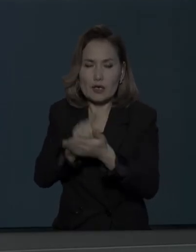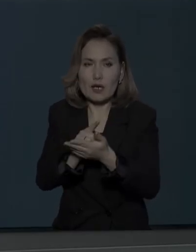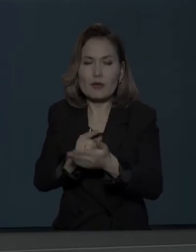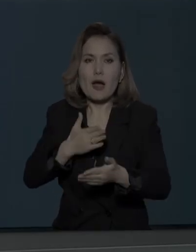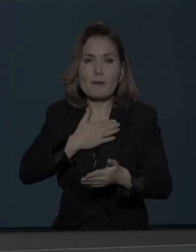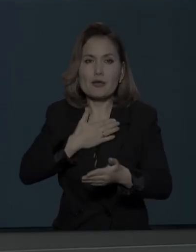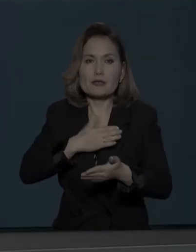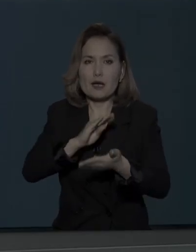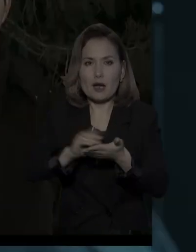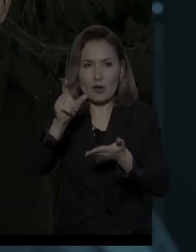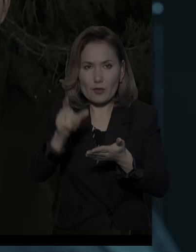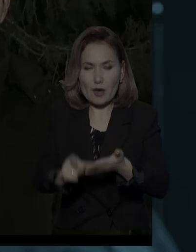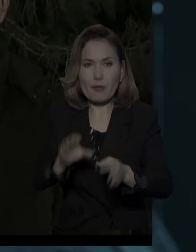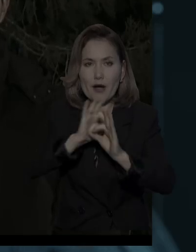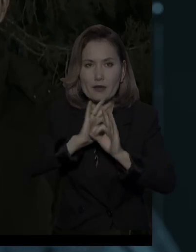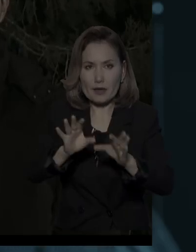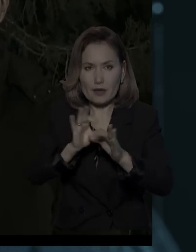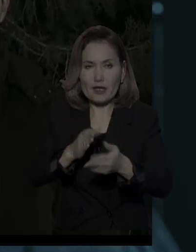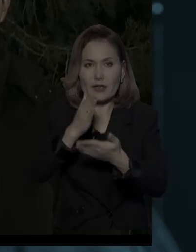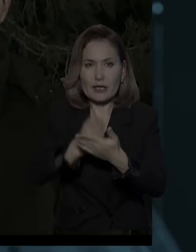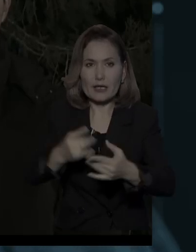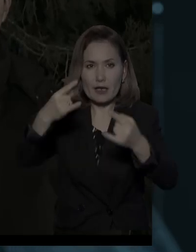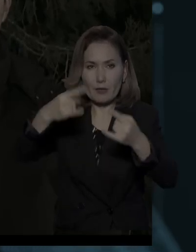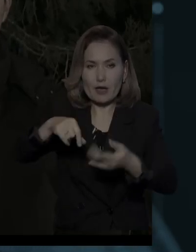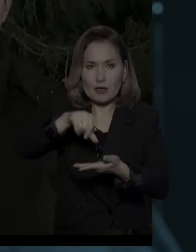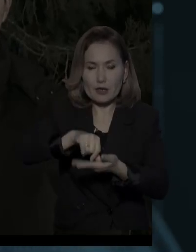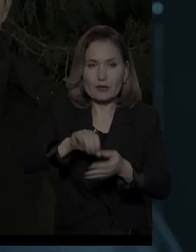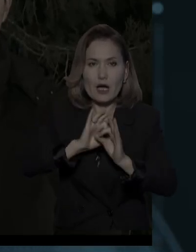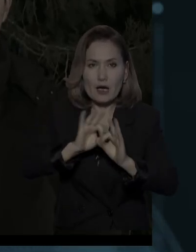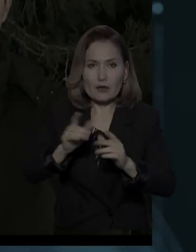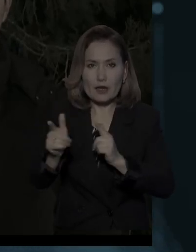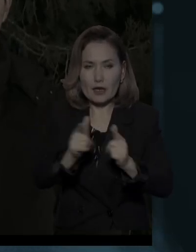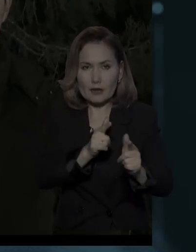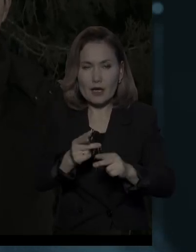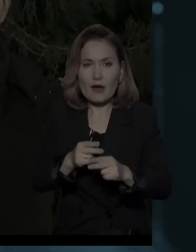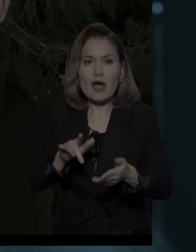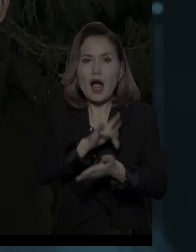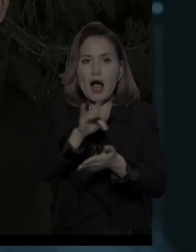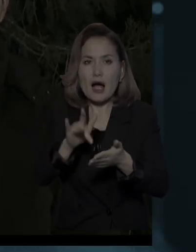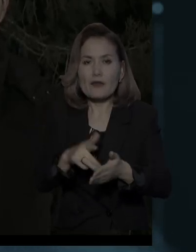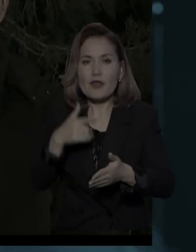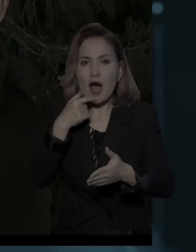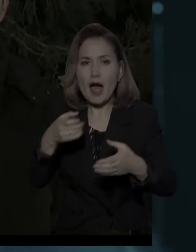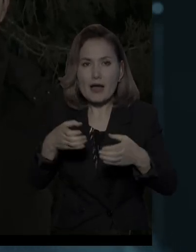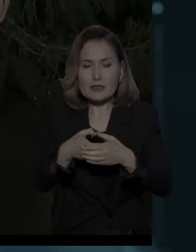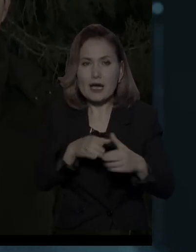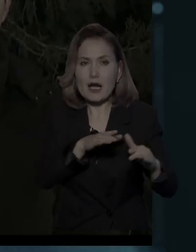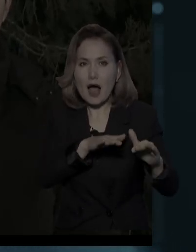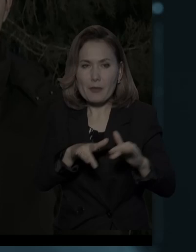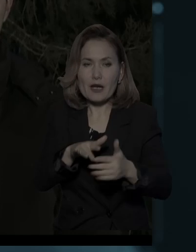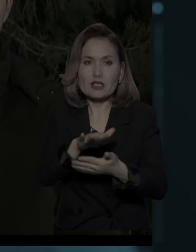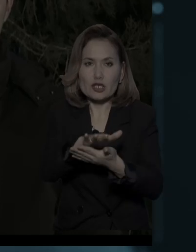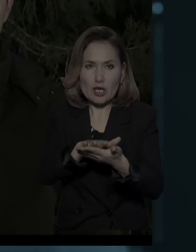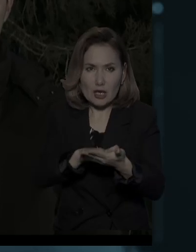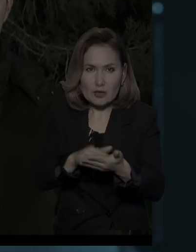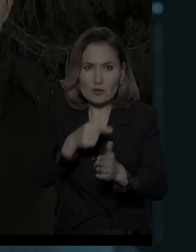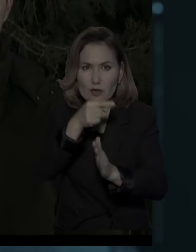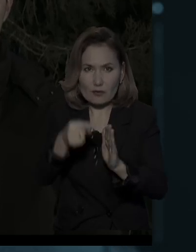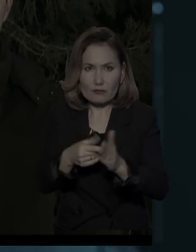Өңірдегі меншікті тілшіміз Нұрдос Сембек тікелей байланыста. Нұрдос, демек қалада әскери операция әлі жалғасып жатыр ма?